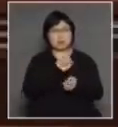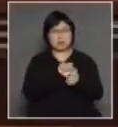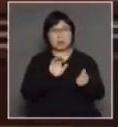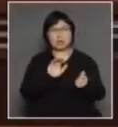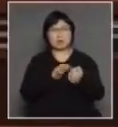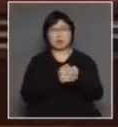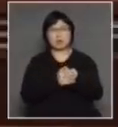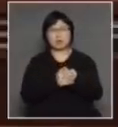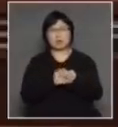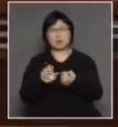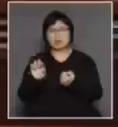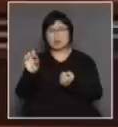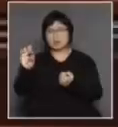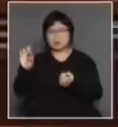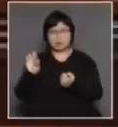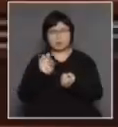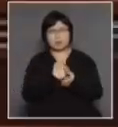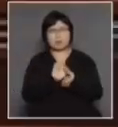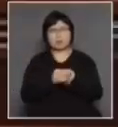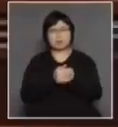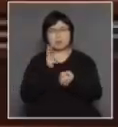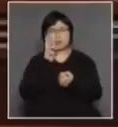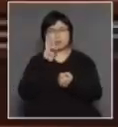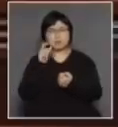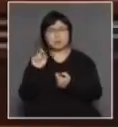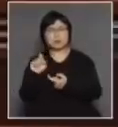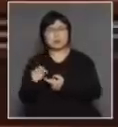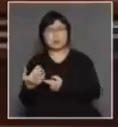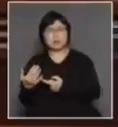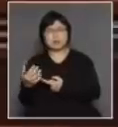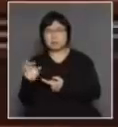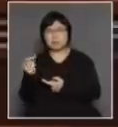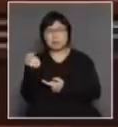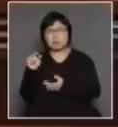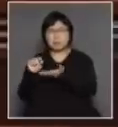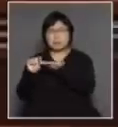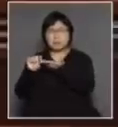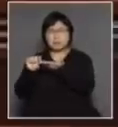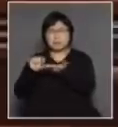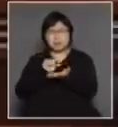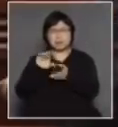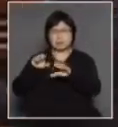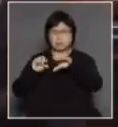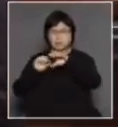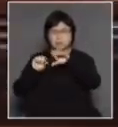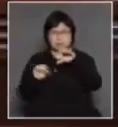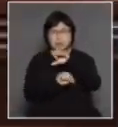可以，我主席，單位數字即是百分比，單位數字都可以解決到這些人，